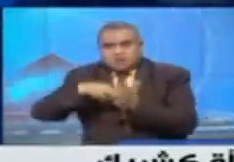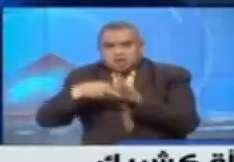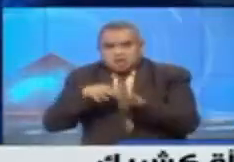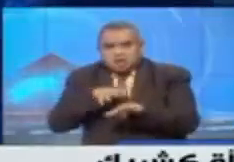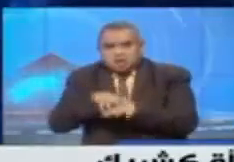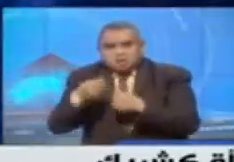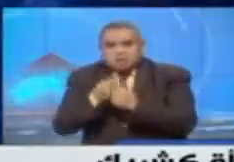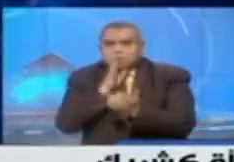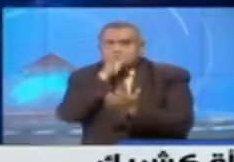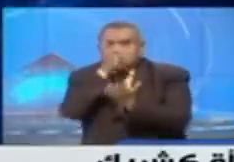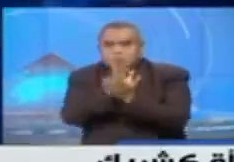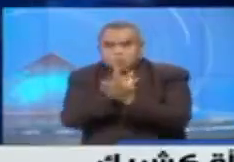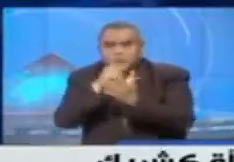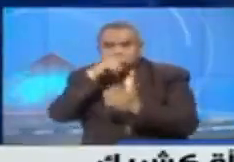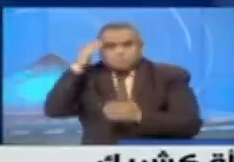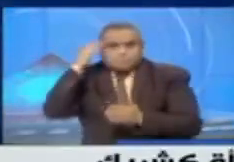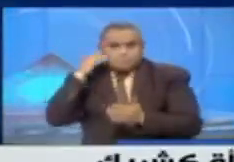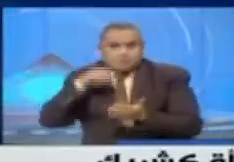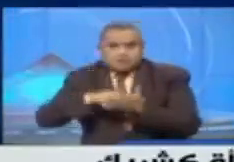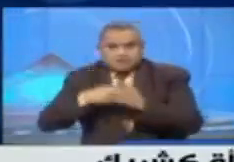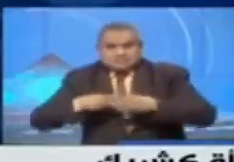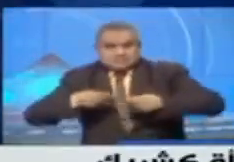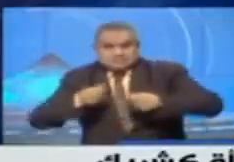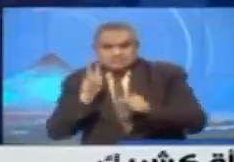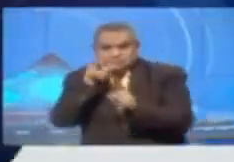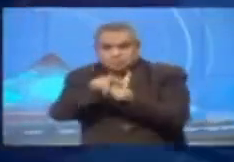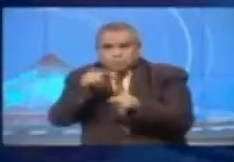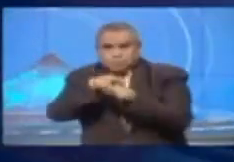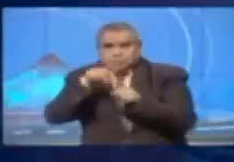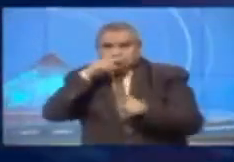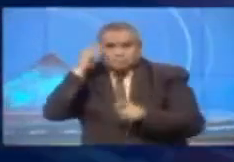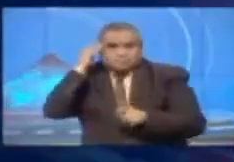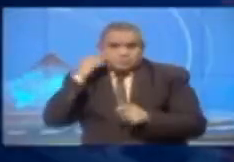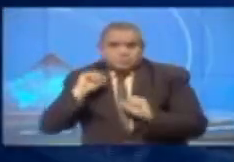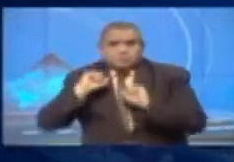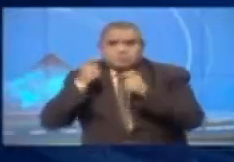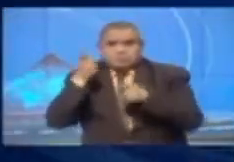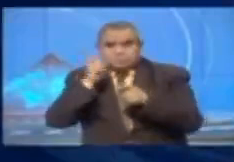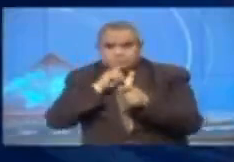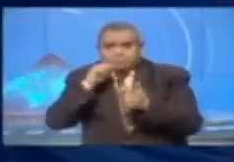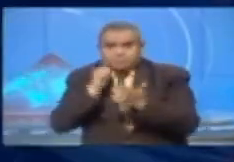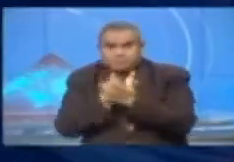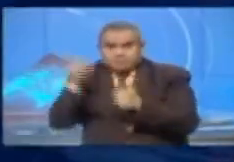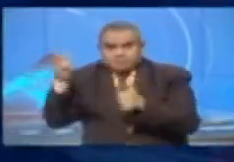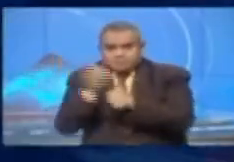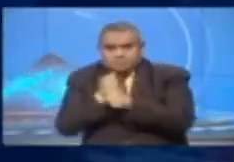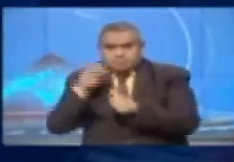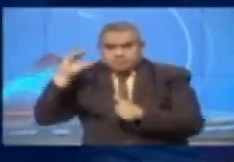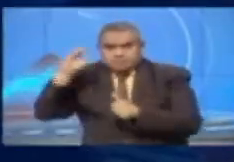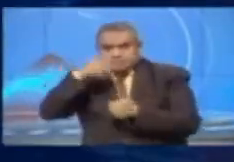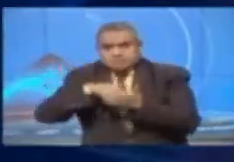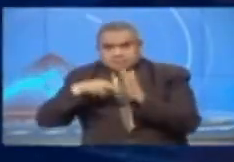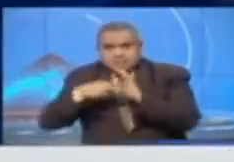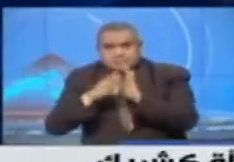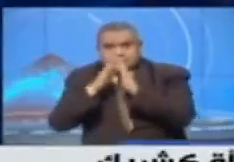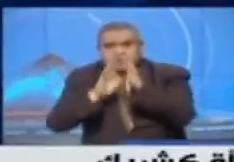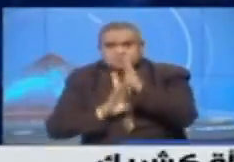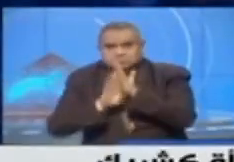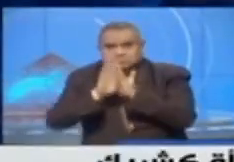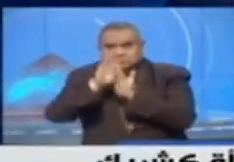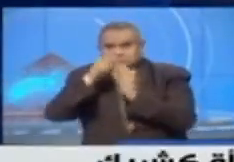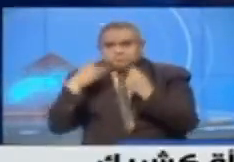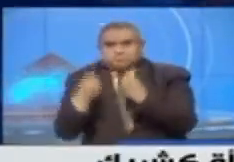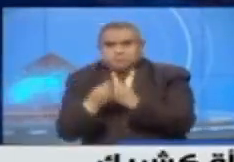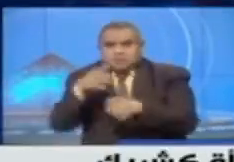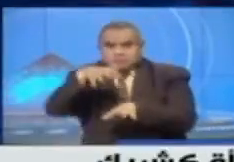الحفاظ على حقوق المرأة والقضاء على العنف ضدها. كما أكدت السيدة انتصار السيسي أن مصر تمضي بثبات نحو تمكين